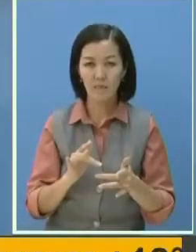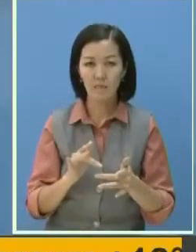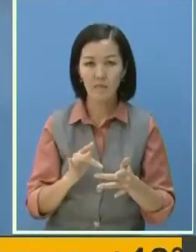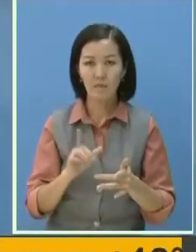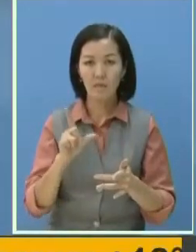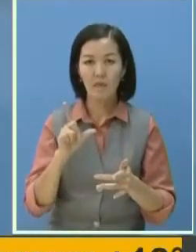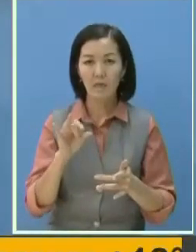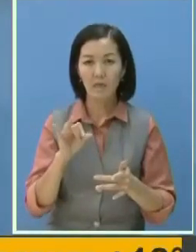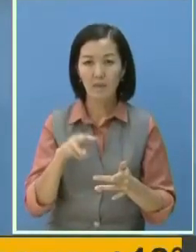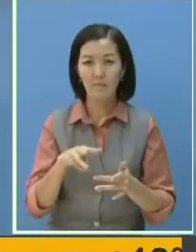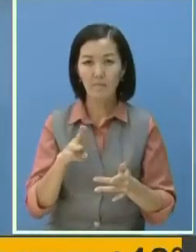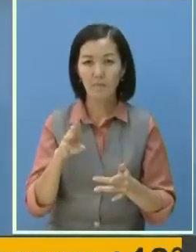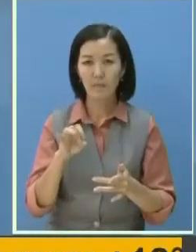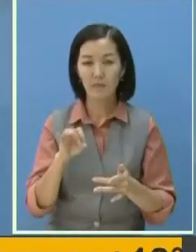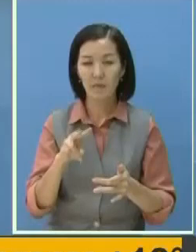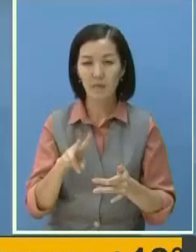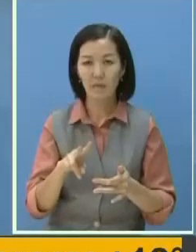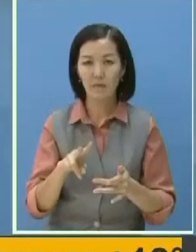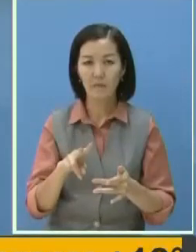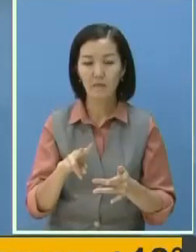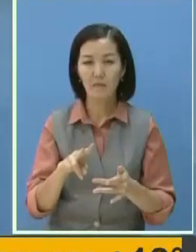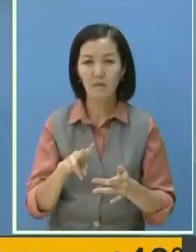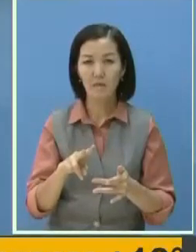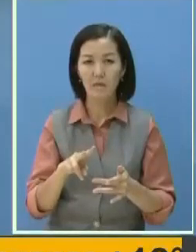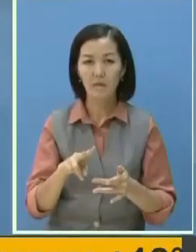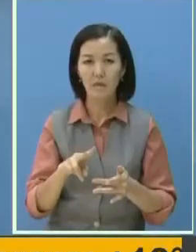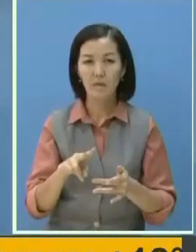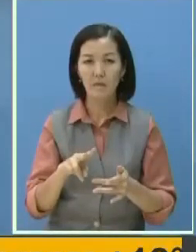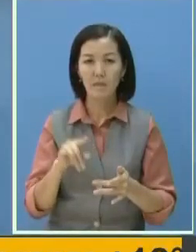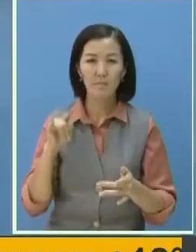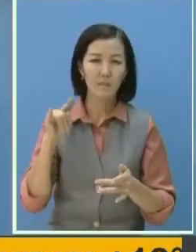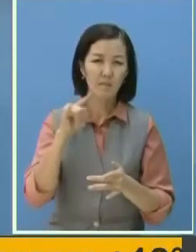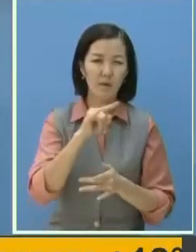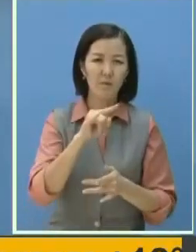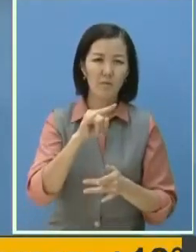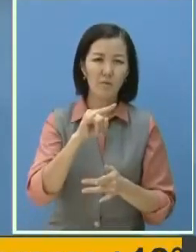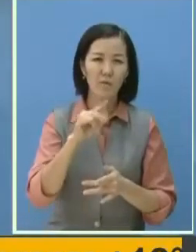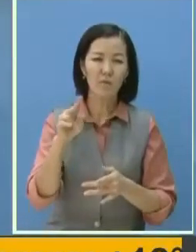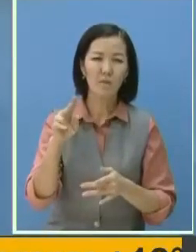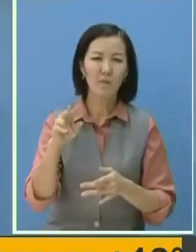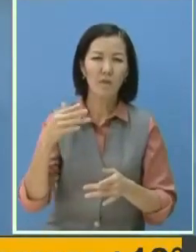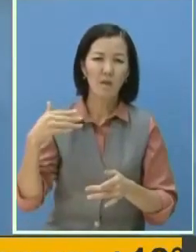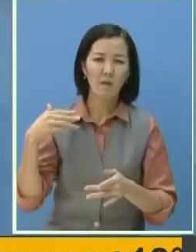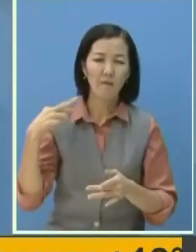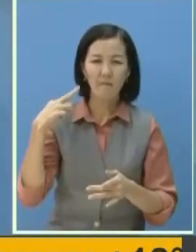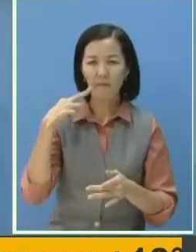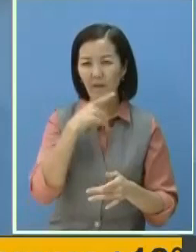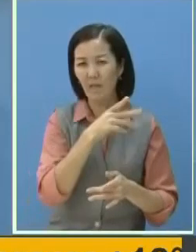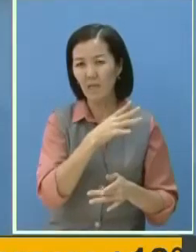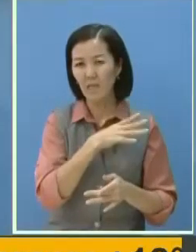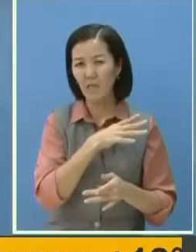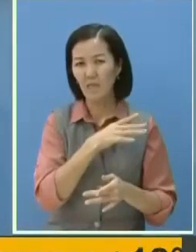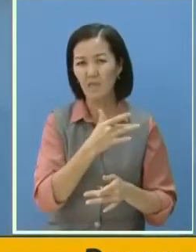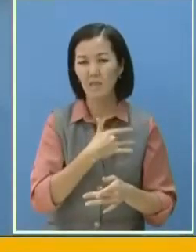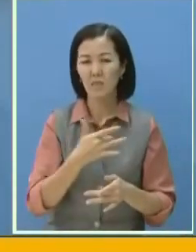Химтрейлы, дескать, нас травят с самолета, а те ожоги, которые получаются в легких, скажем,